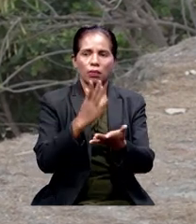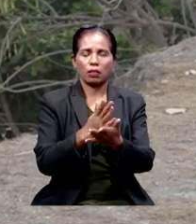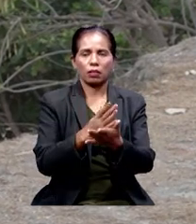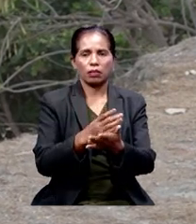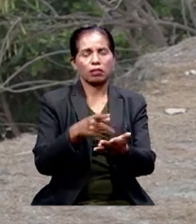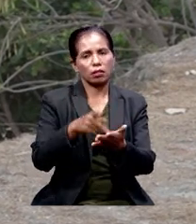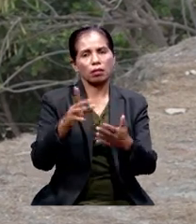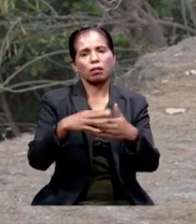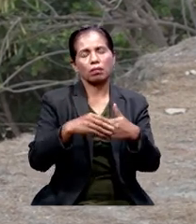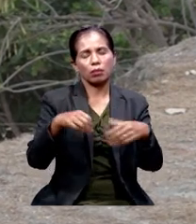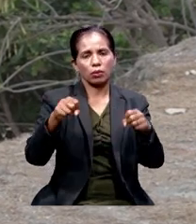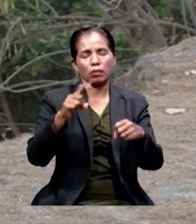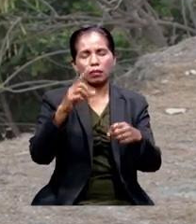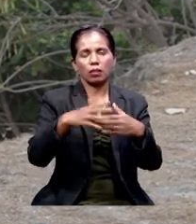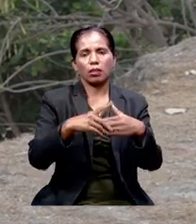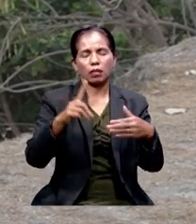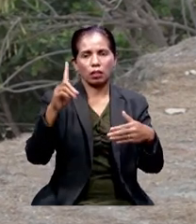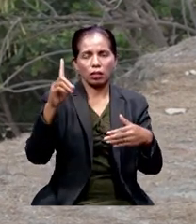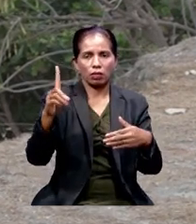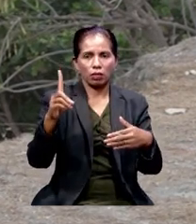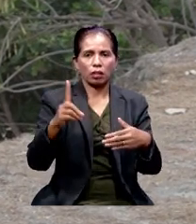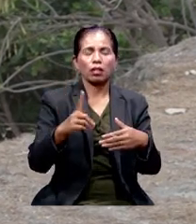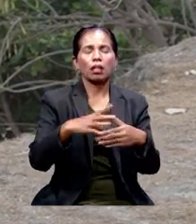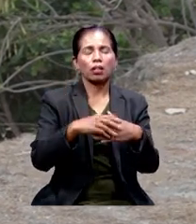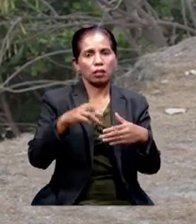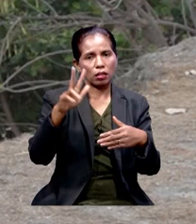$3 hein mak hein tapa dolar